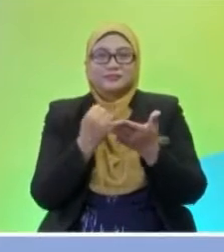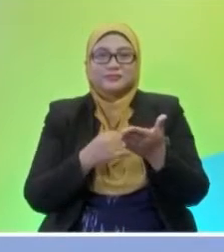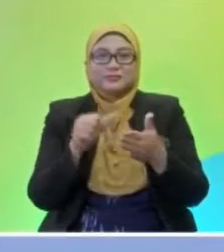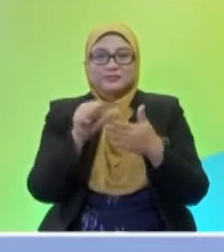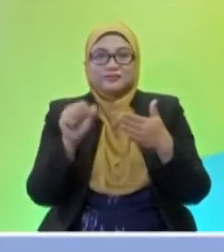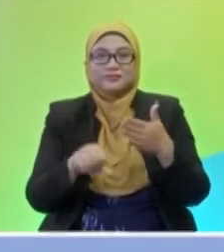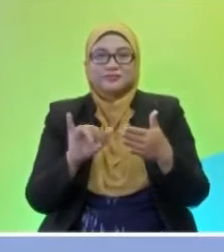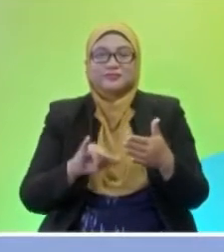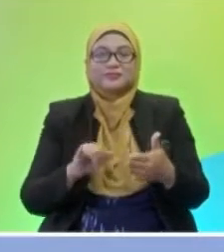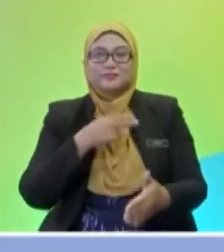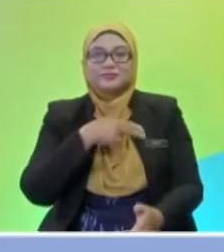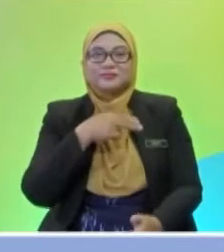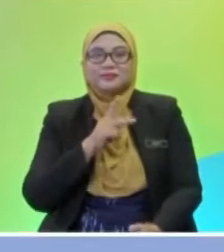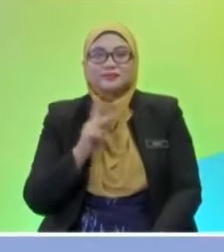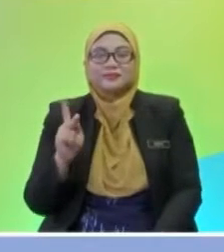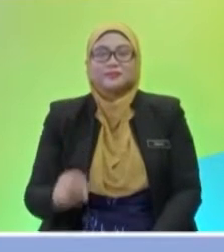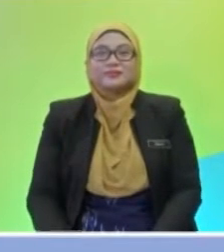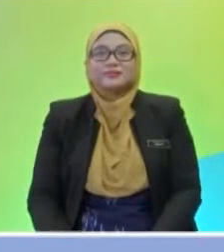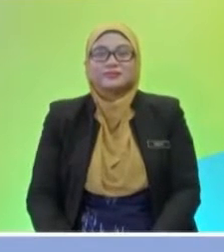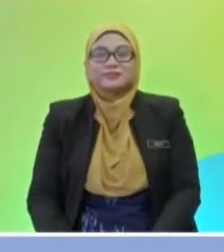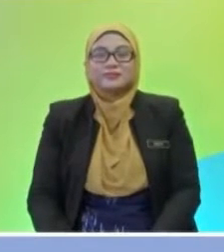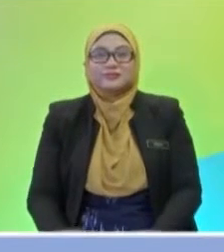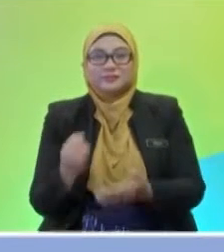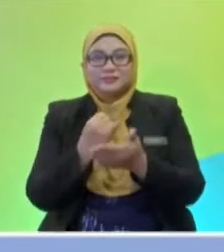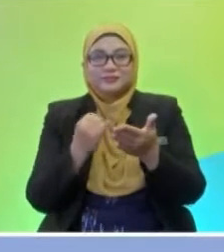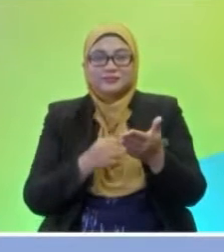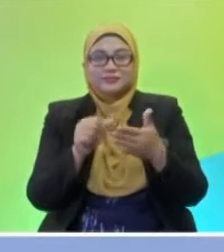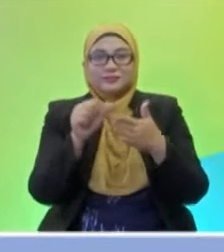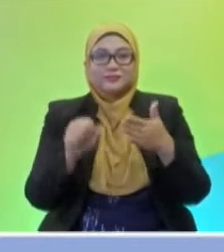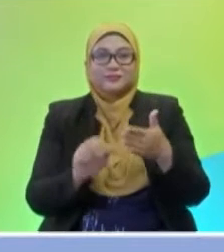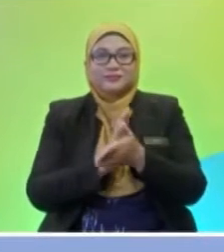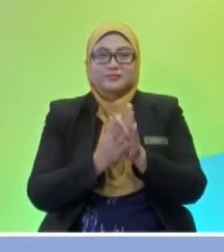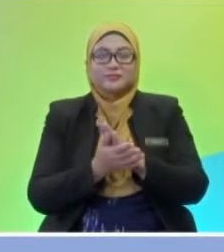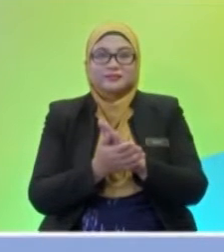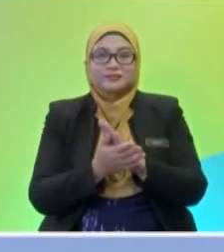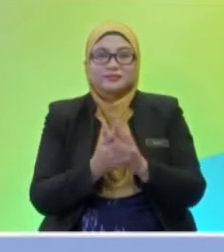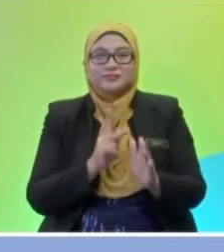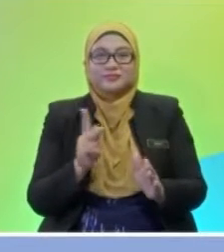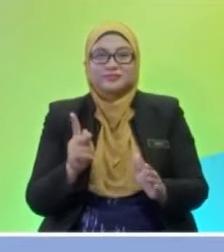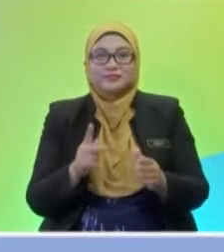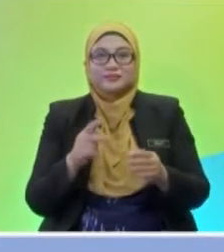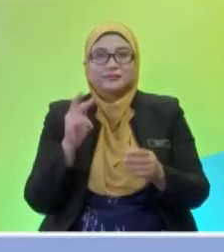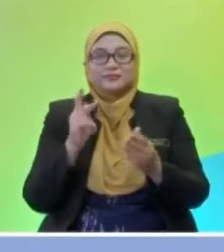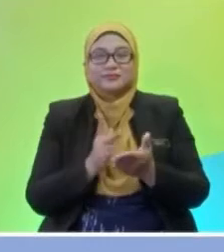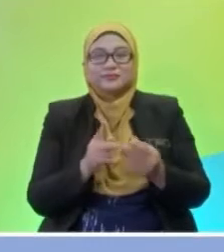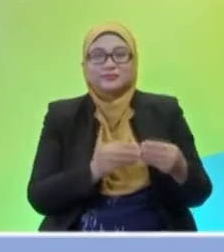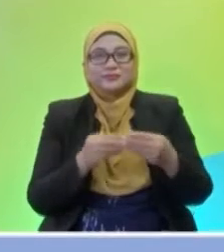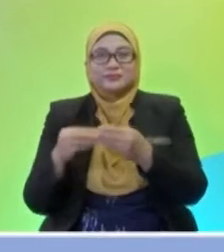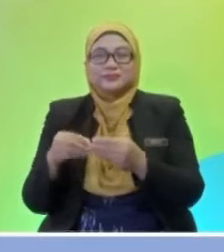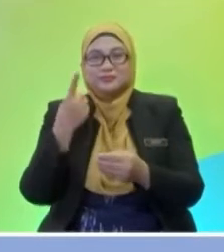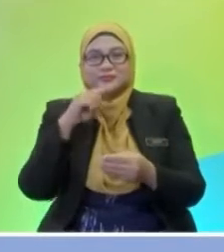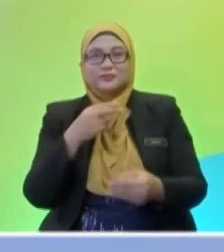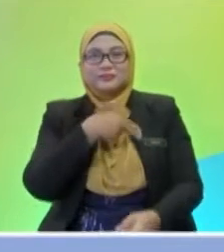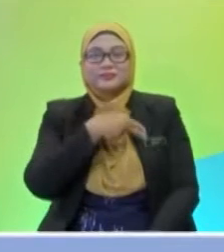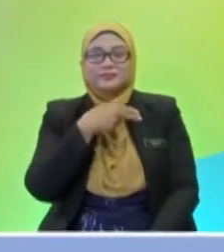kawalan jauh. Jadi lakaran akhir ini akan dijadikan sebagai panduan untuk kita hasilkan kereta ini. Okey,